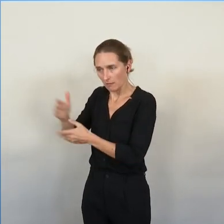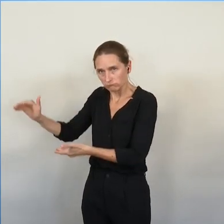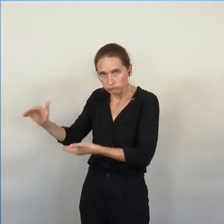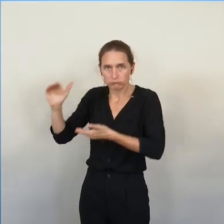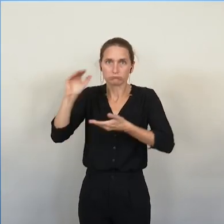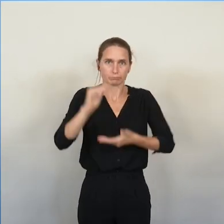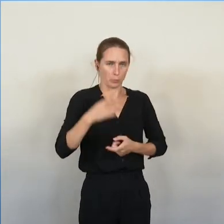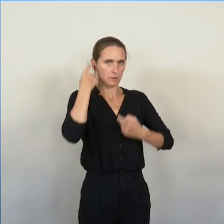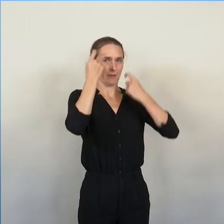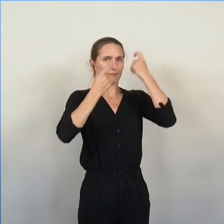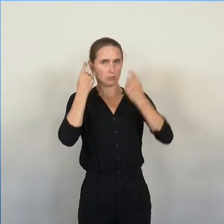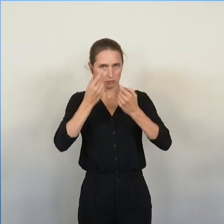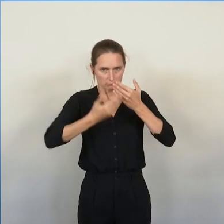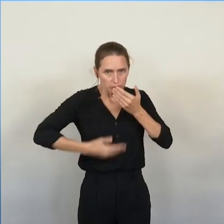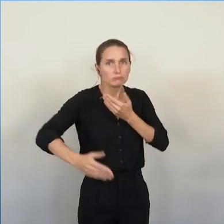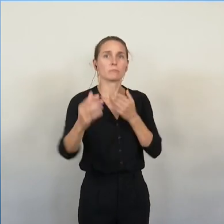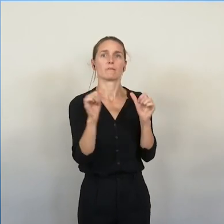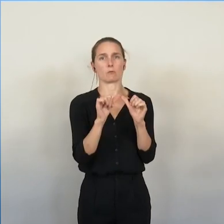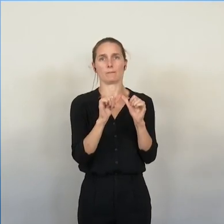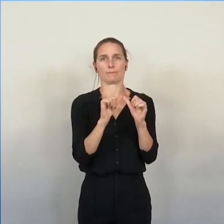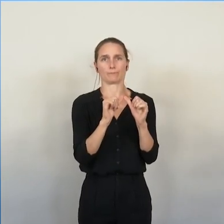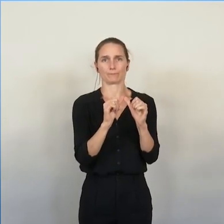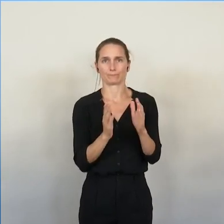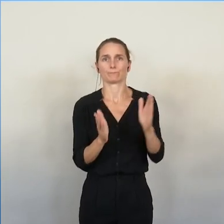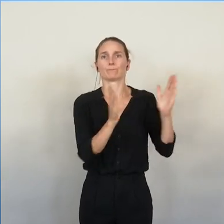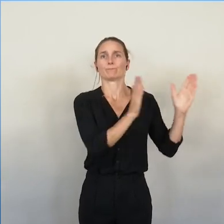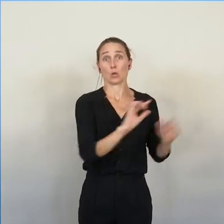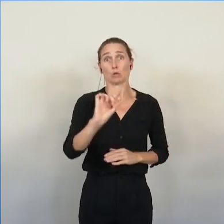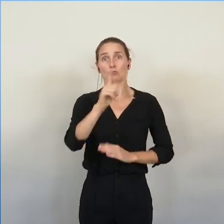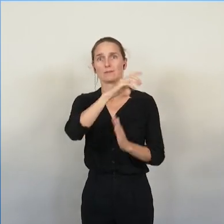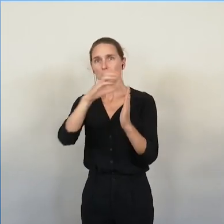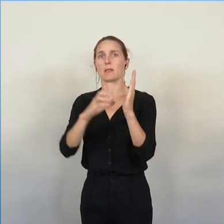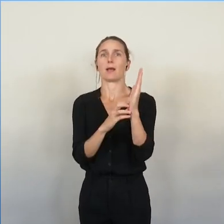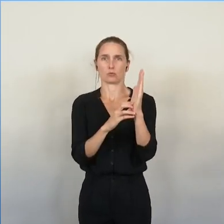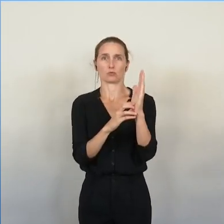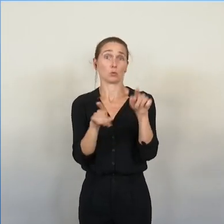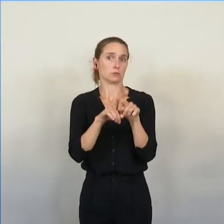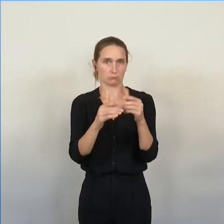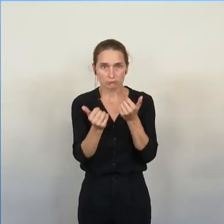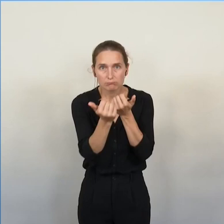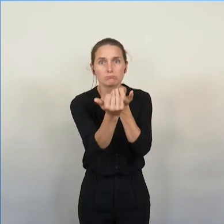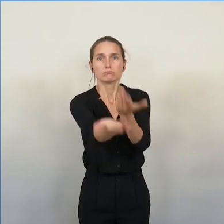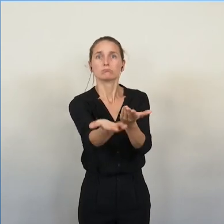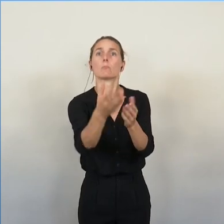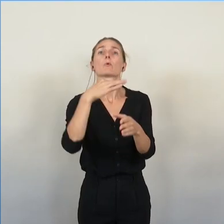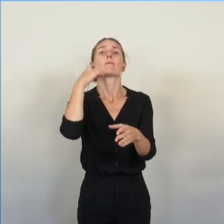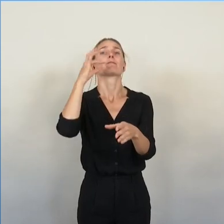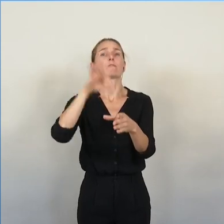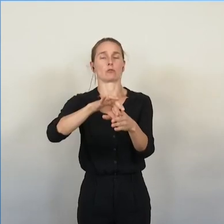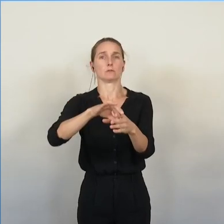alimentaire mais cela nous amène directement à la seconde délibération que nous soumettons à la sagesse du conseil